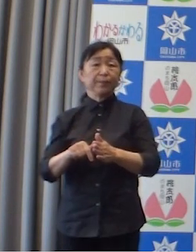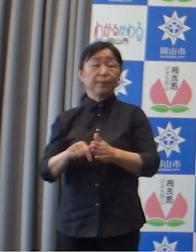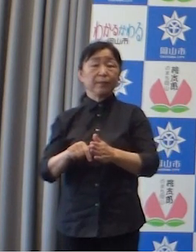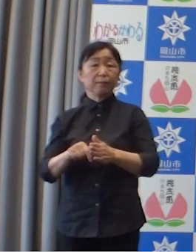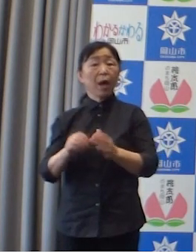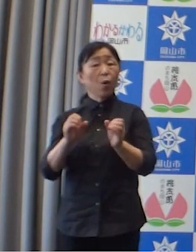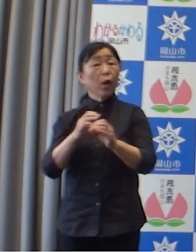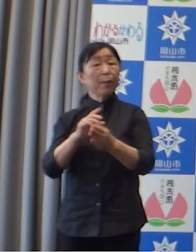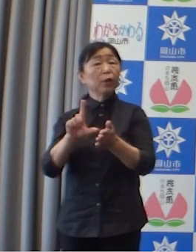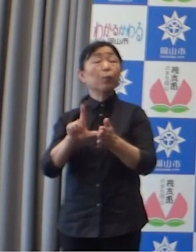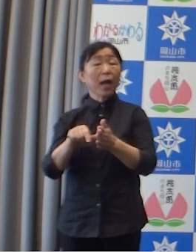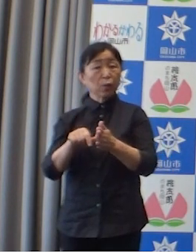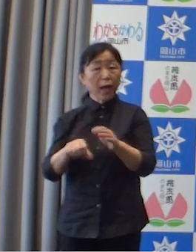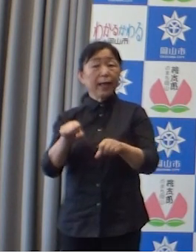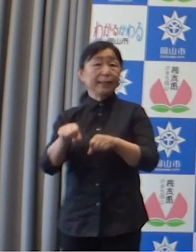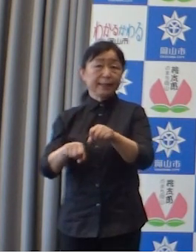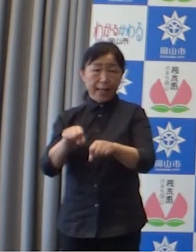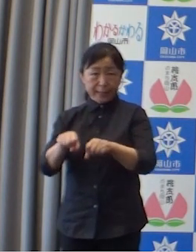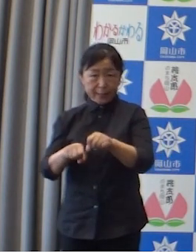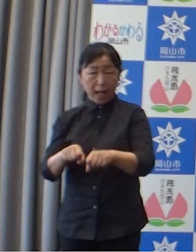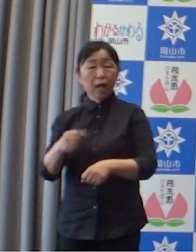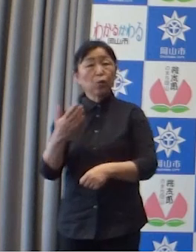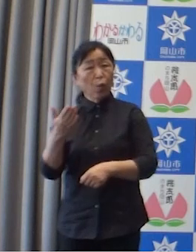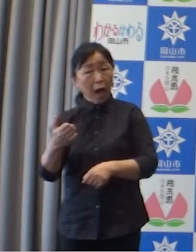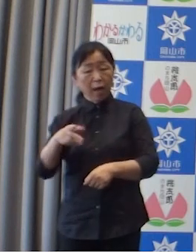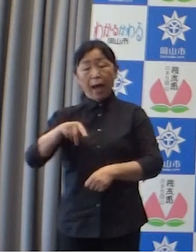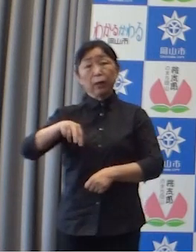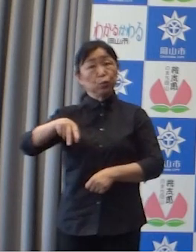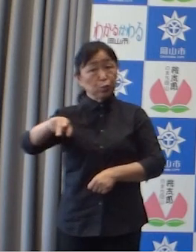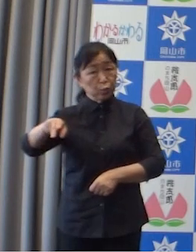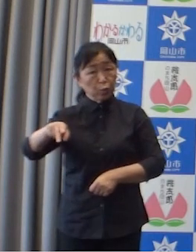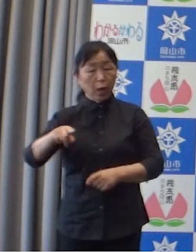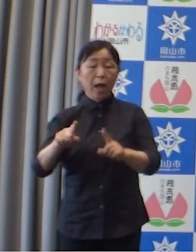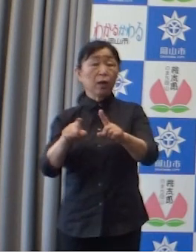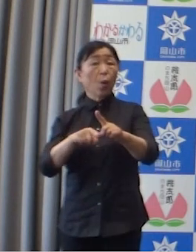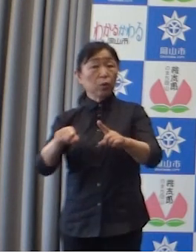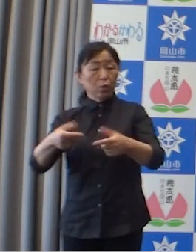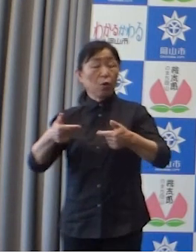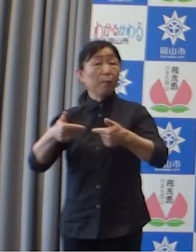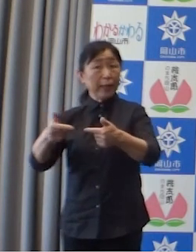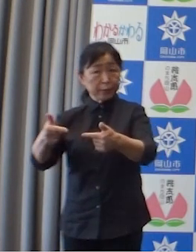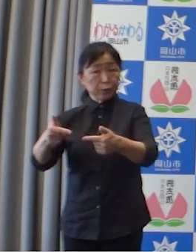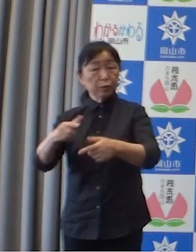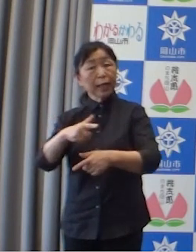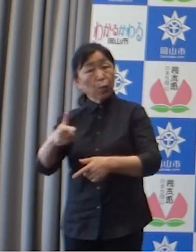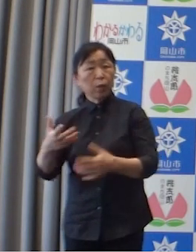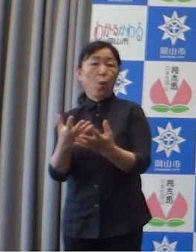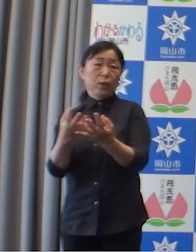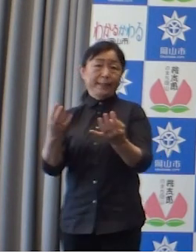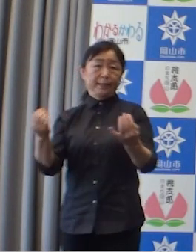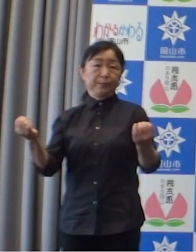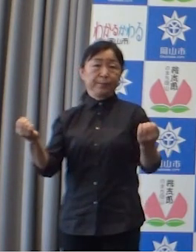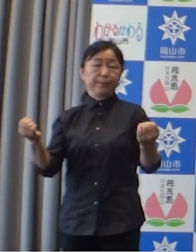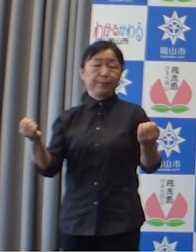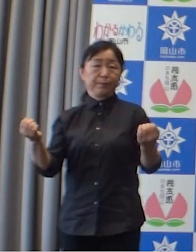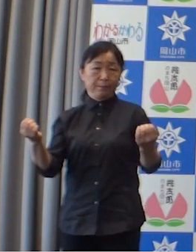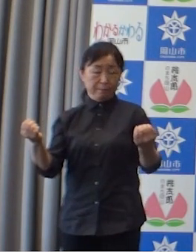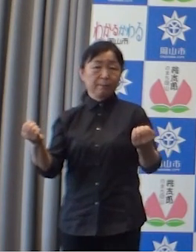は歩くないしは自転車、公共交通バスとかね、そういった方が多いわけです